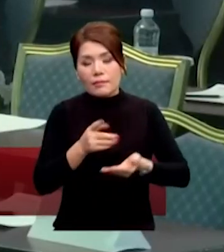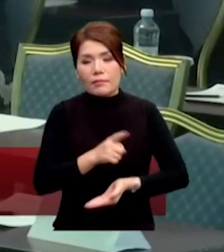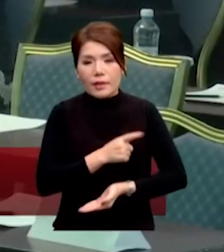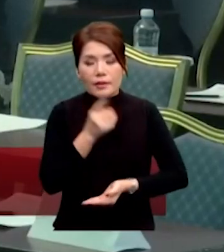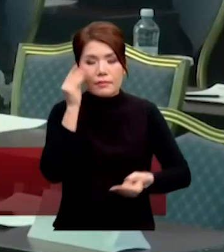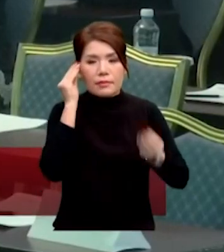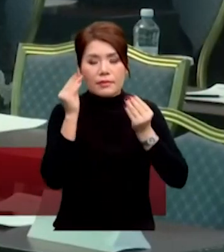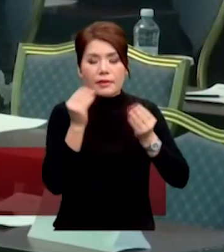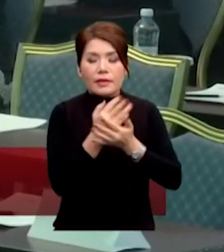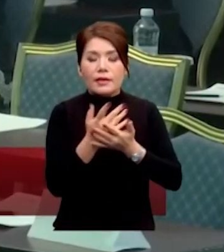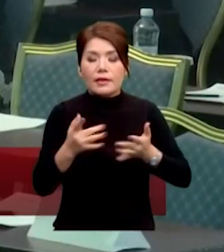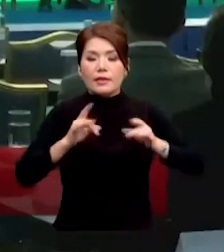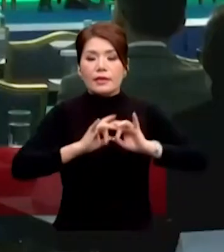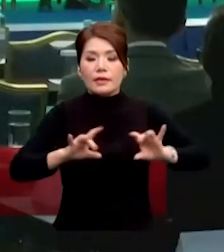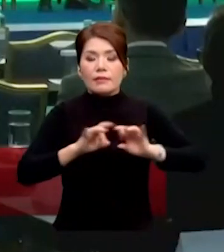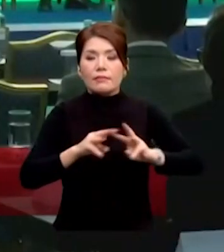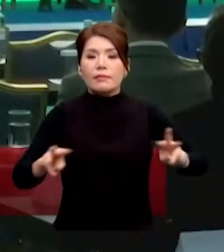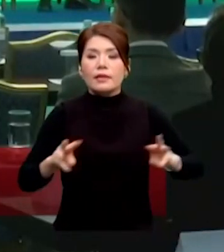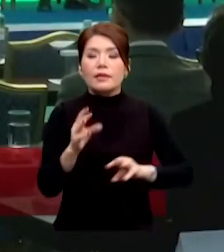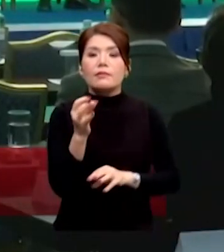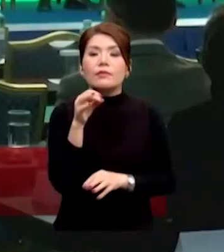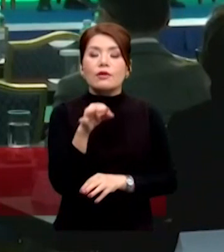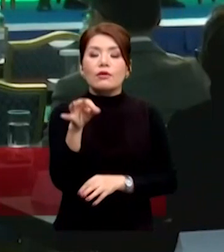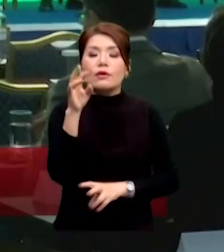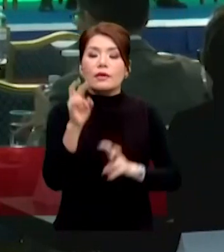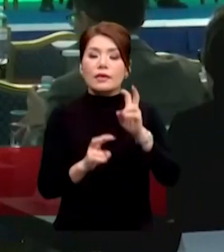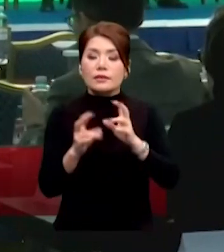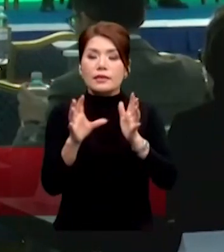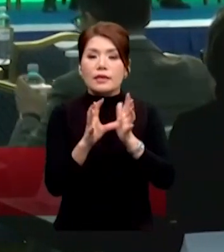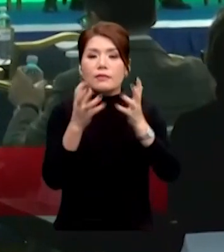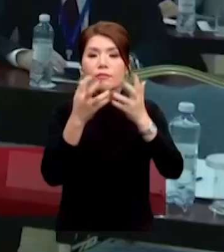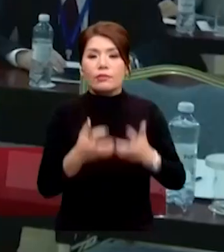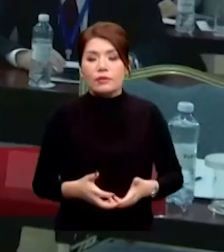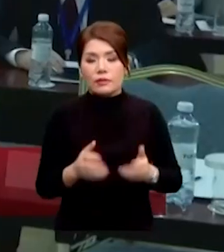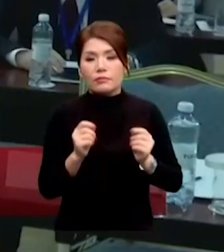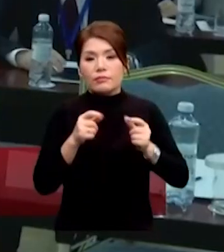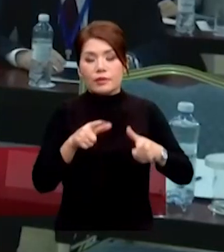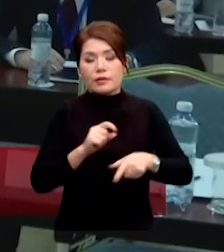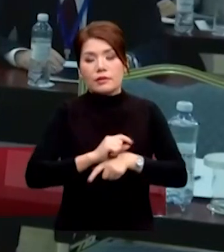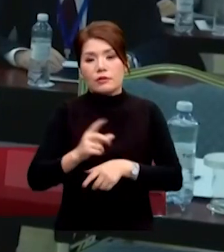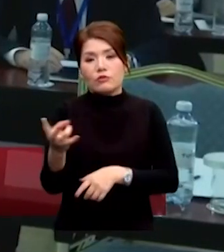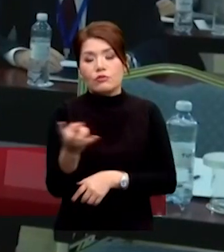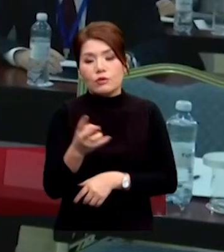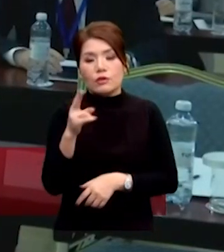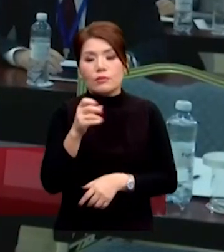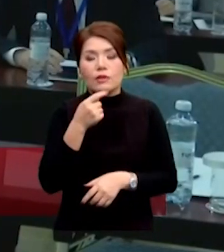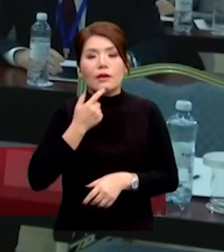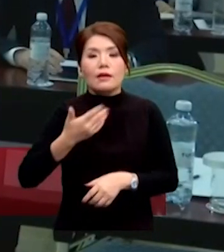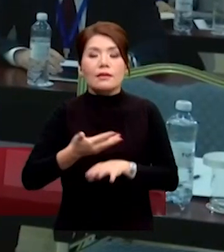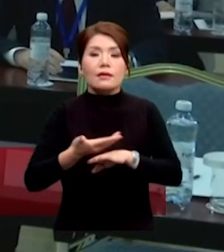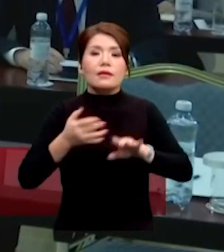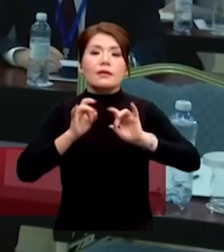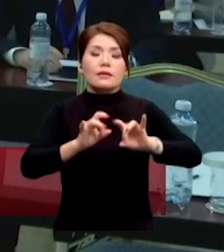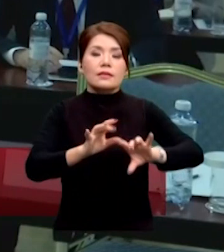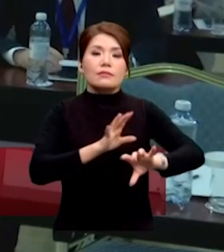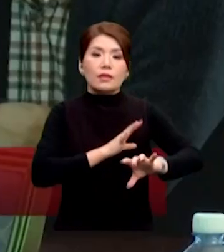пікір білдірді. Мәселен, мәжіліс депутаты Еділ Жаңбыршин елдегі кәсіпорындарда автоматты мониторингтік жүйені енгізу мәселесін көтерді. Депутат бұл тақырыпты бұған дейін де сөз